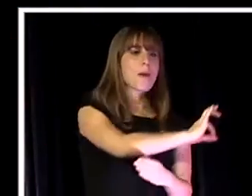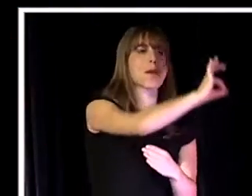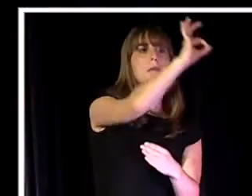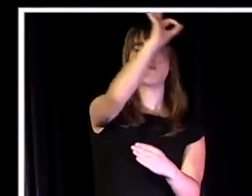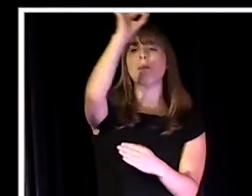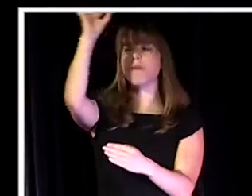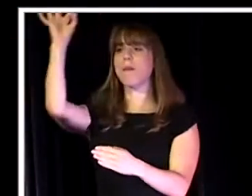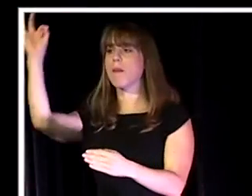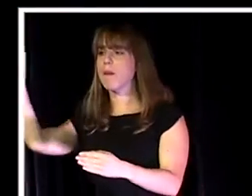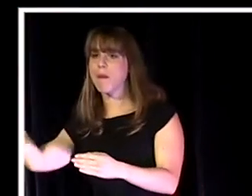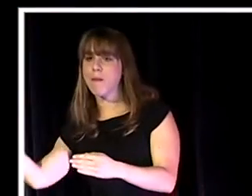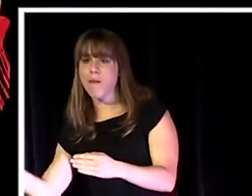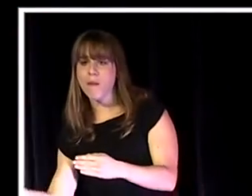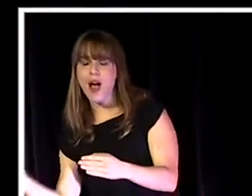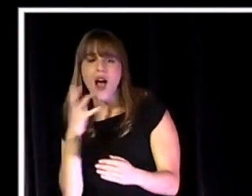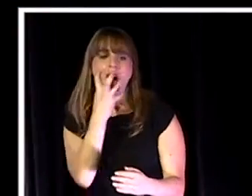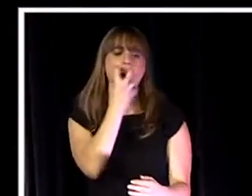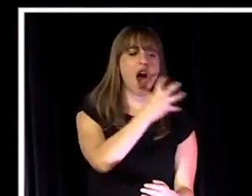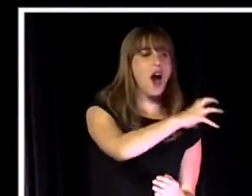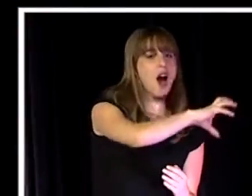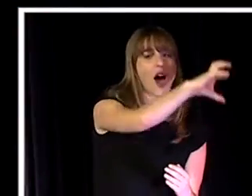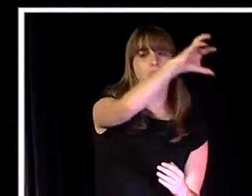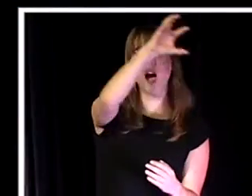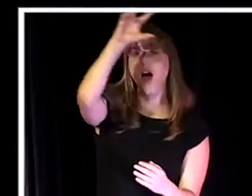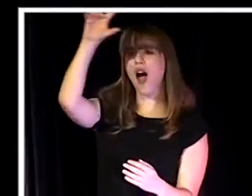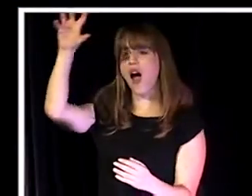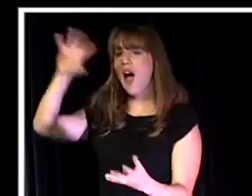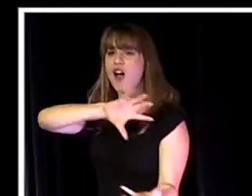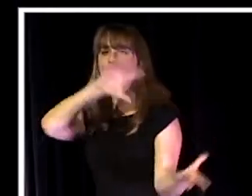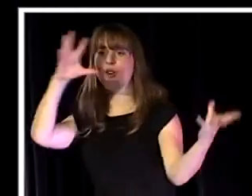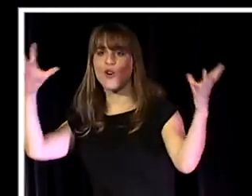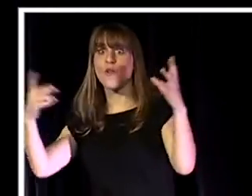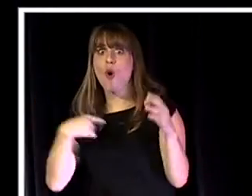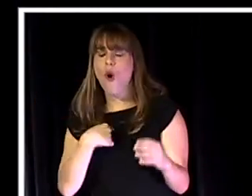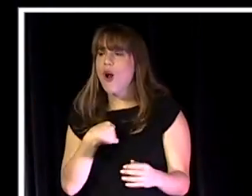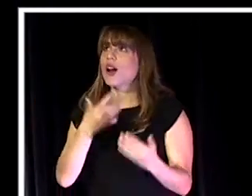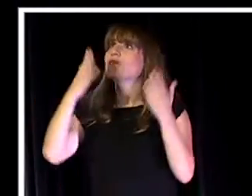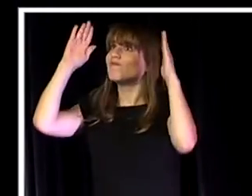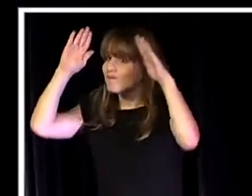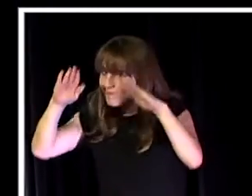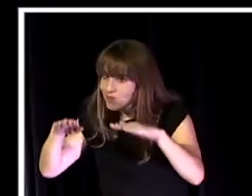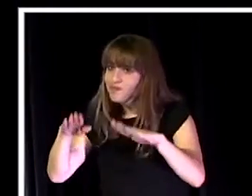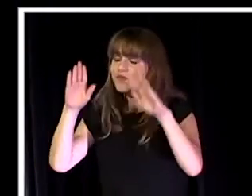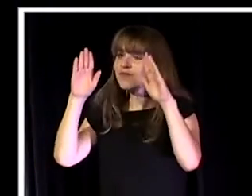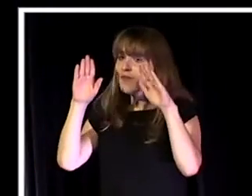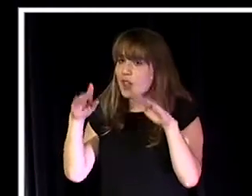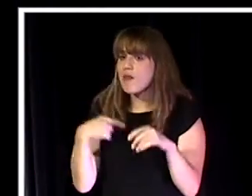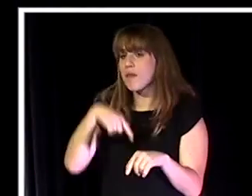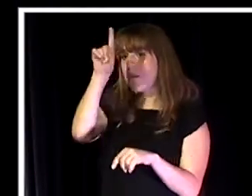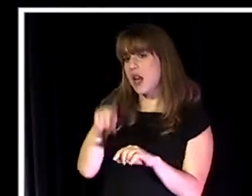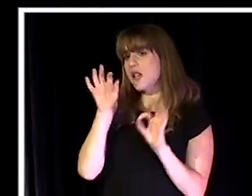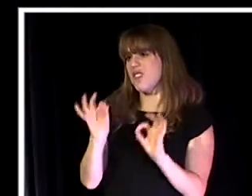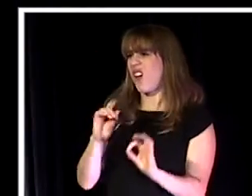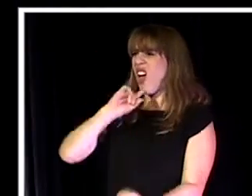του άρμα και ζέστενε όλη την πλάση. Και όλοι τον ευλογούσανε. Μα υπήρχαν μέρες που